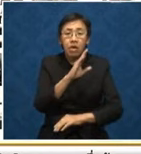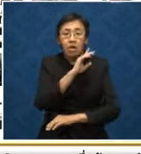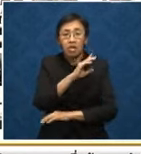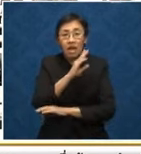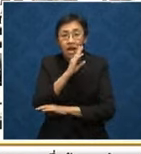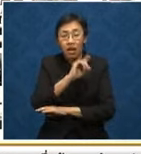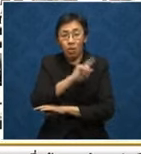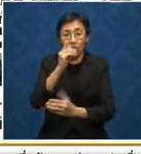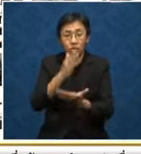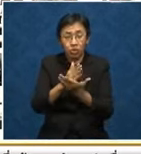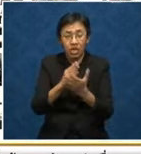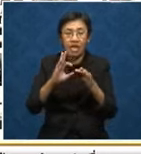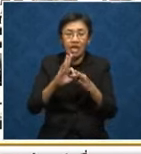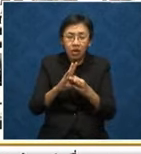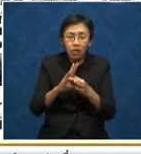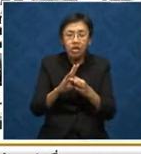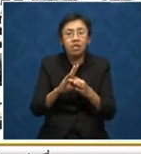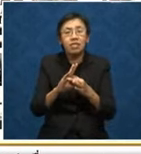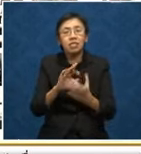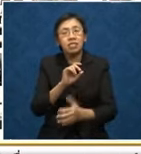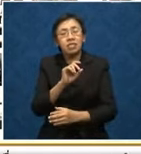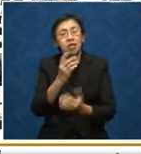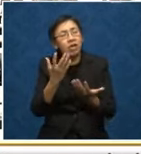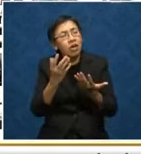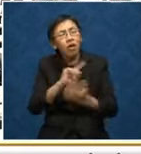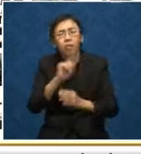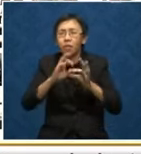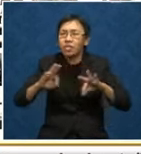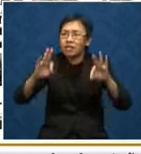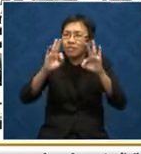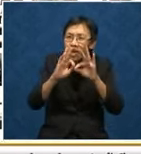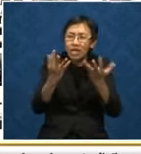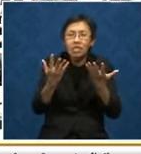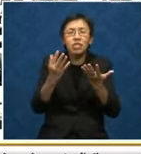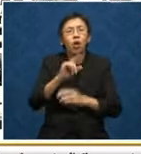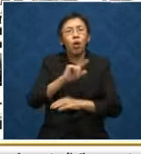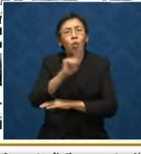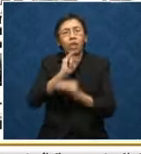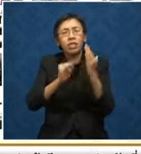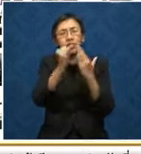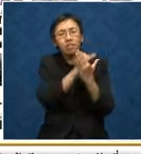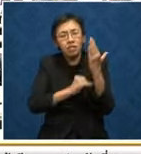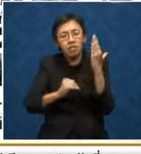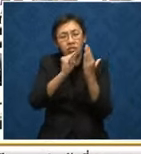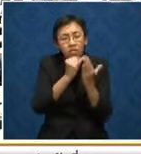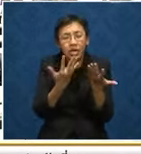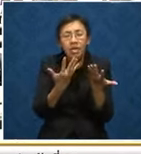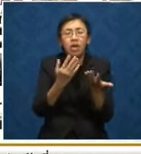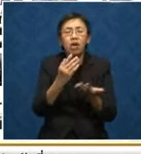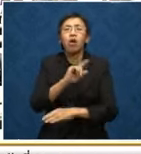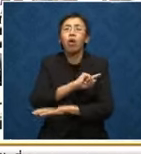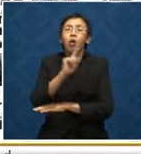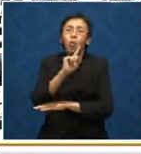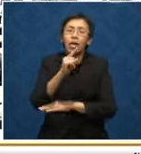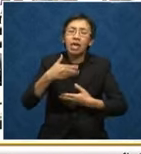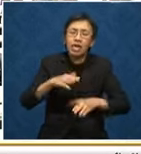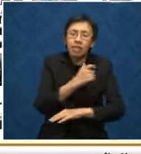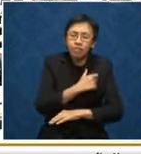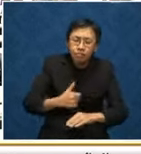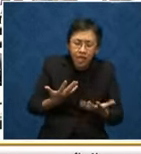ที่เกี่ยวกับพิธีนะเช่นวันเฉลิมหรือวันในต่างจังหวัดวันสงกรานต์อะไรเนี่ยพวกเราต้องมาร่วม